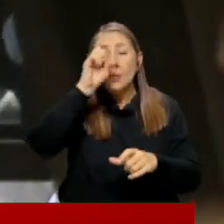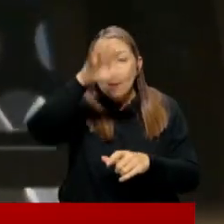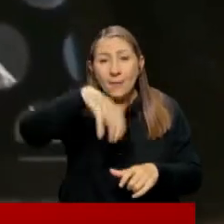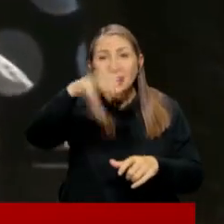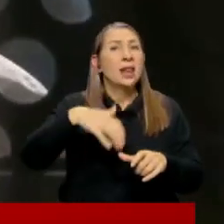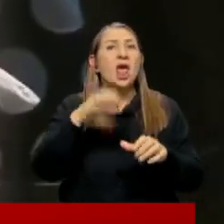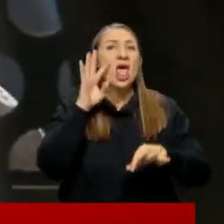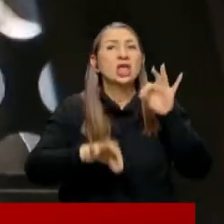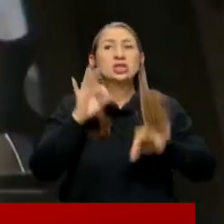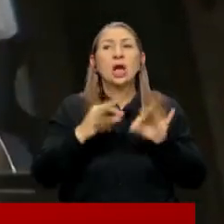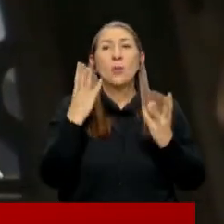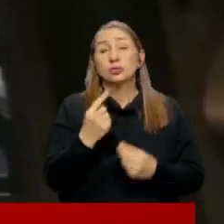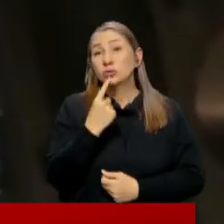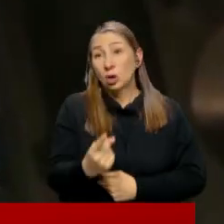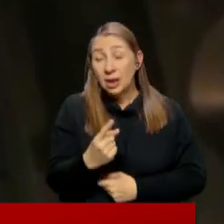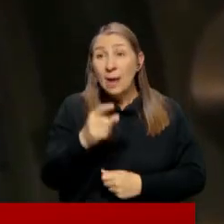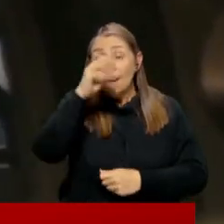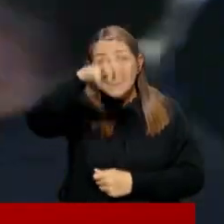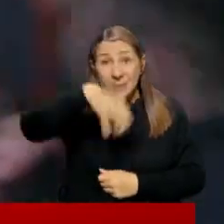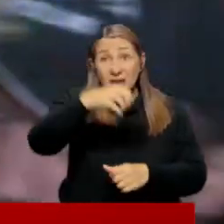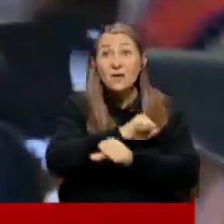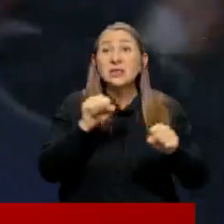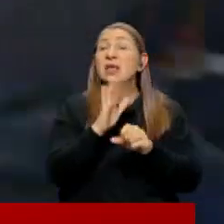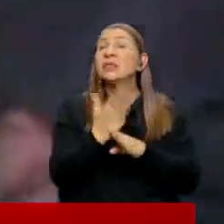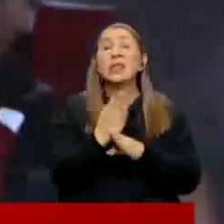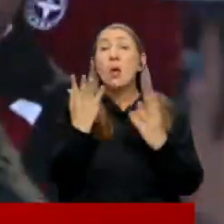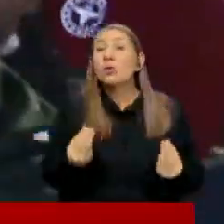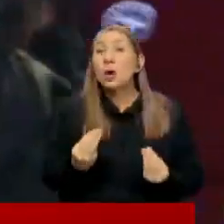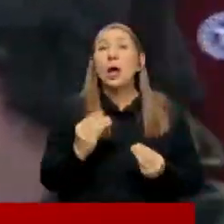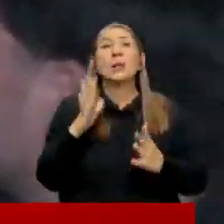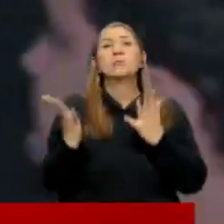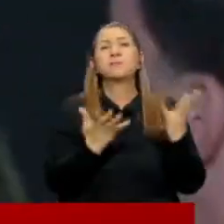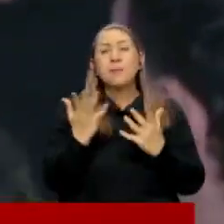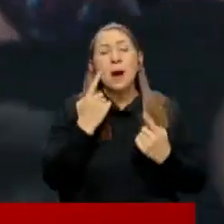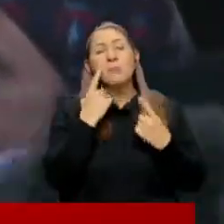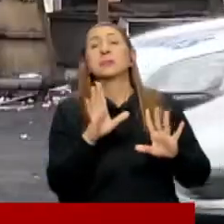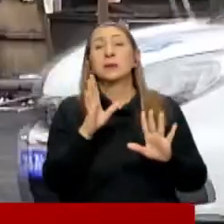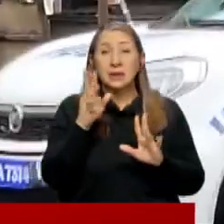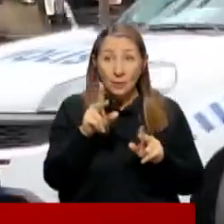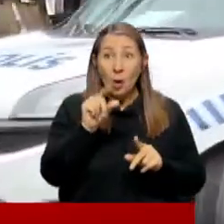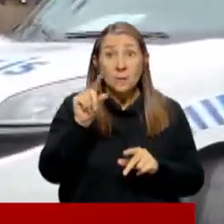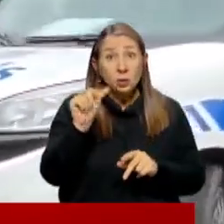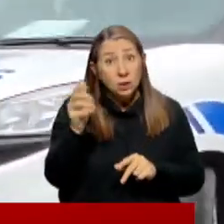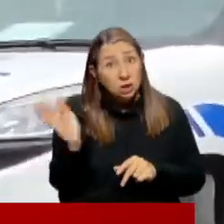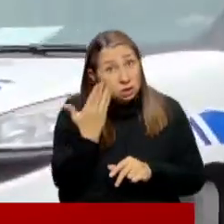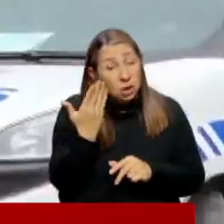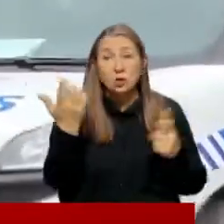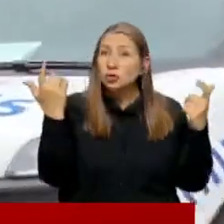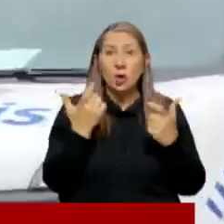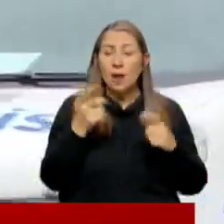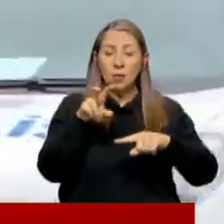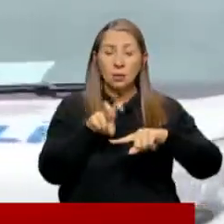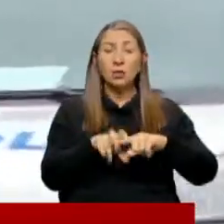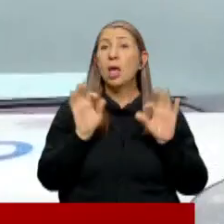inceleme altında olduğunu söyledi maden faciası neden yaşandı ihmal iddiaları 11 gün geçmesine rağmen sorumlular